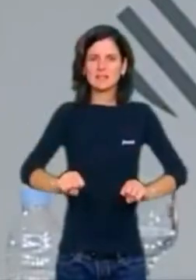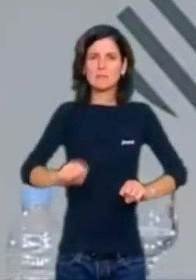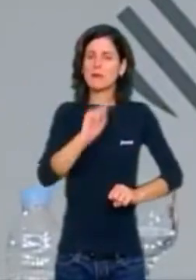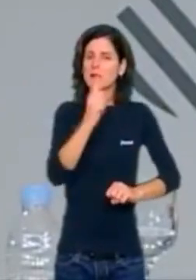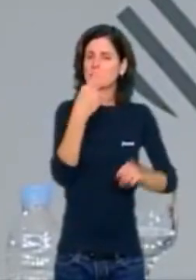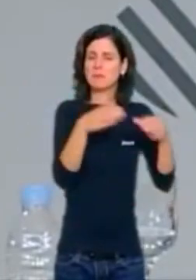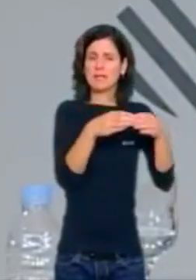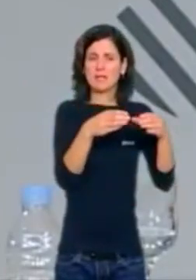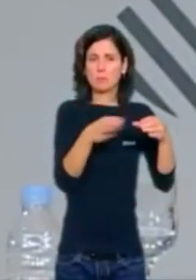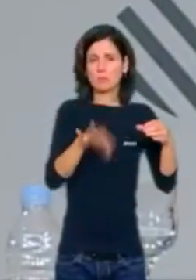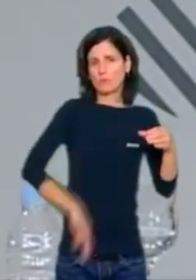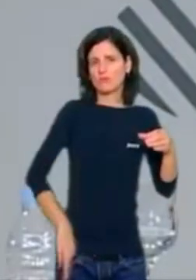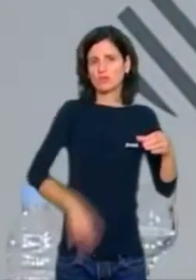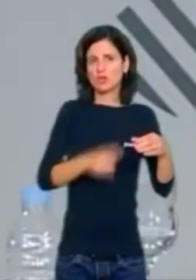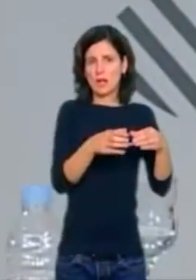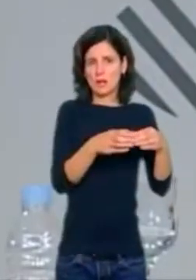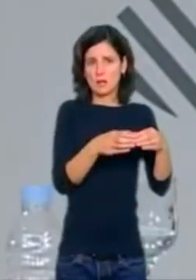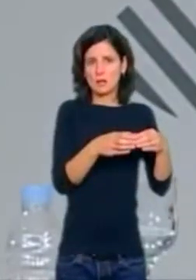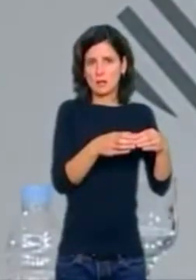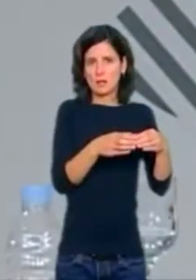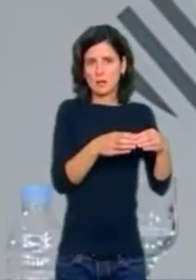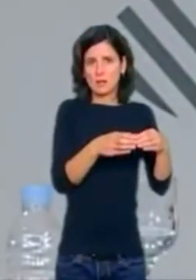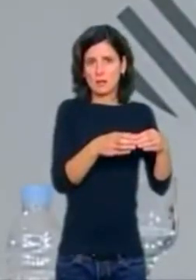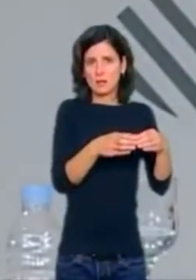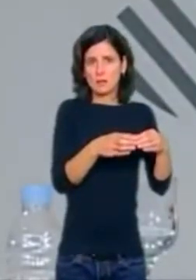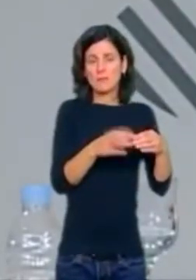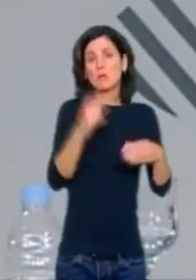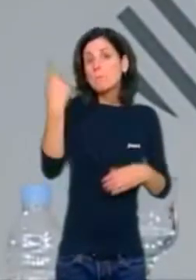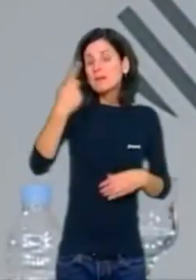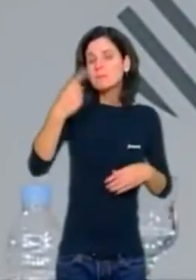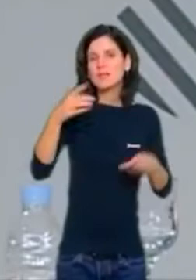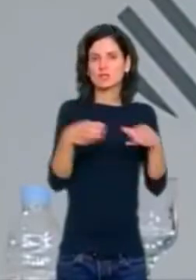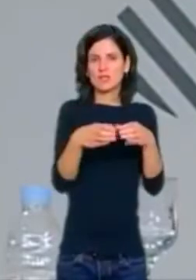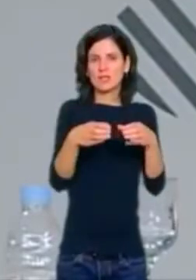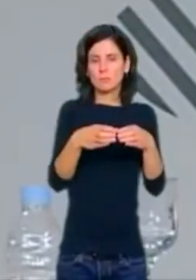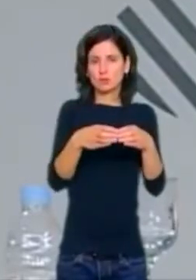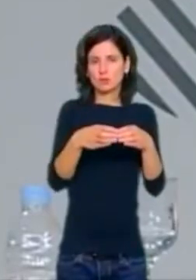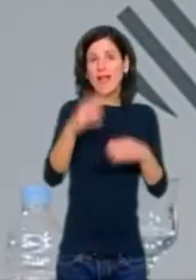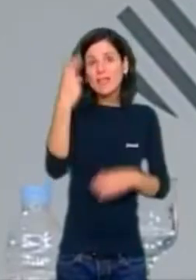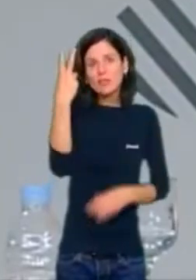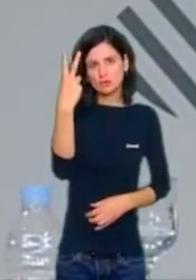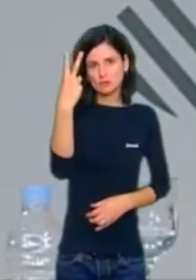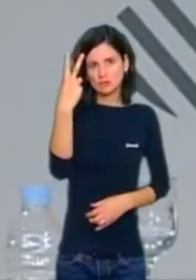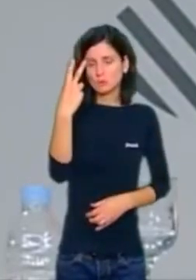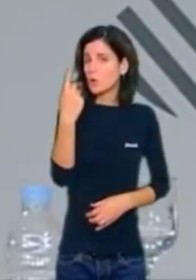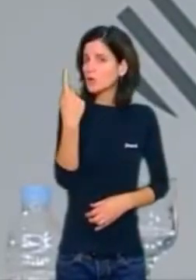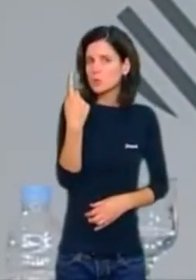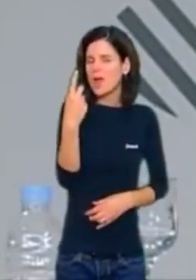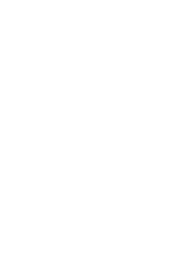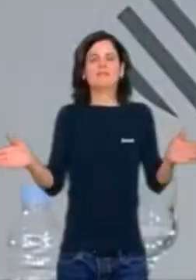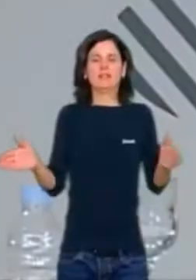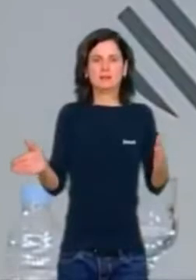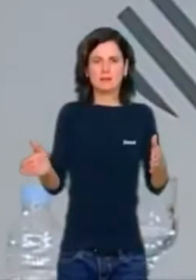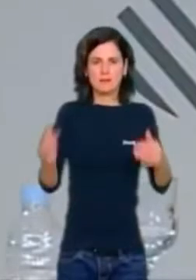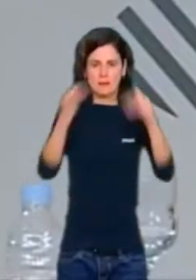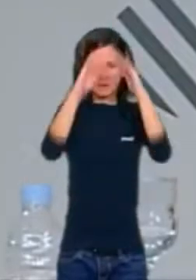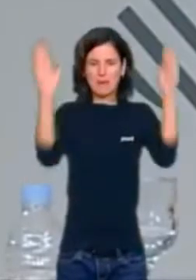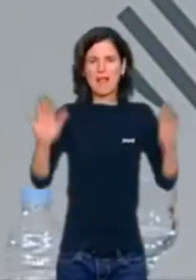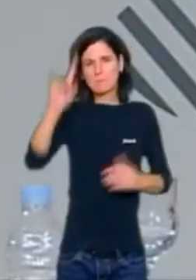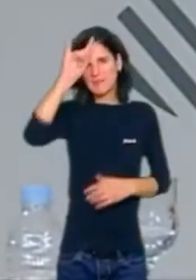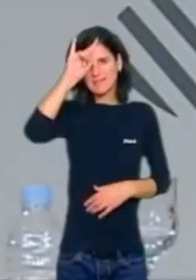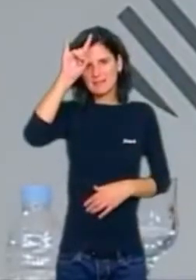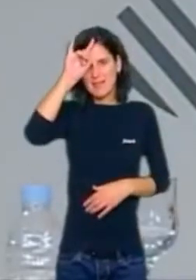no, primers equips n'hi ha dos, i jo estaré molt contenta que Mestalla se reserve per als primers equips. Jo el que sí que